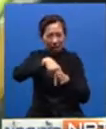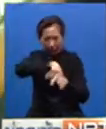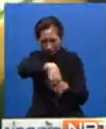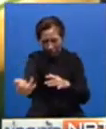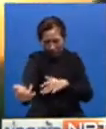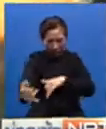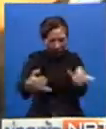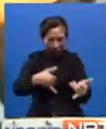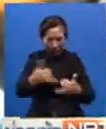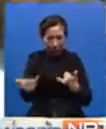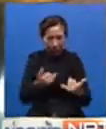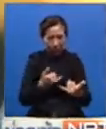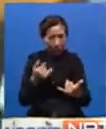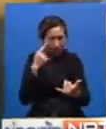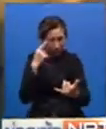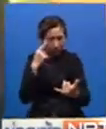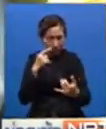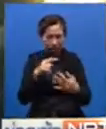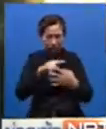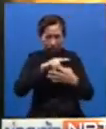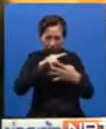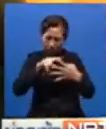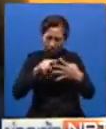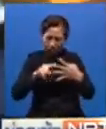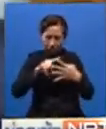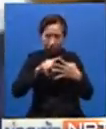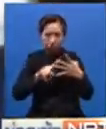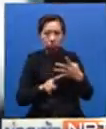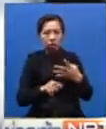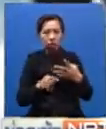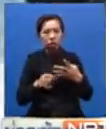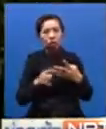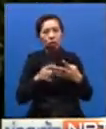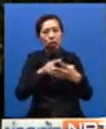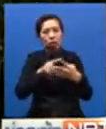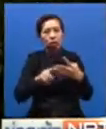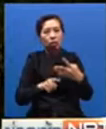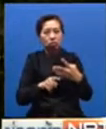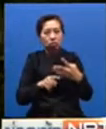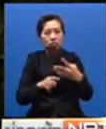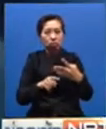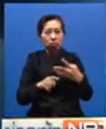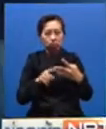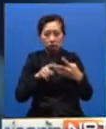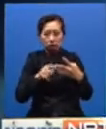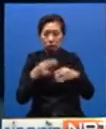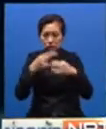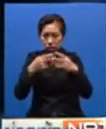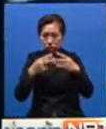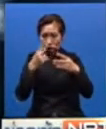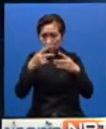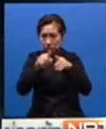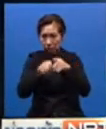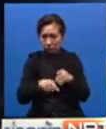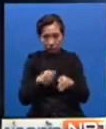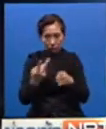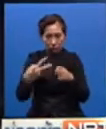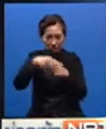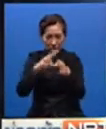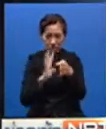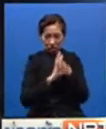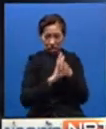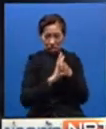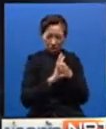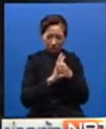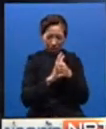นายเจตยมาเกษตรและก็นายทวีมากระเตงทั้ง 4คนนั้นซ้อนรถจักรยานยนต์คันเดียวกันมาในจุดเกิดเหตุ